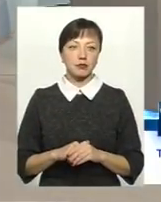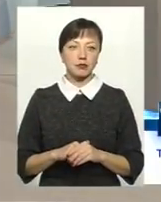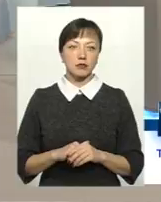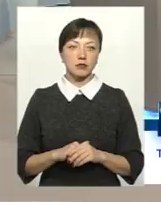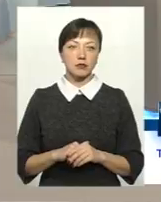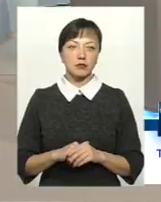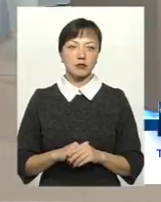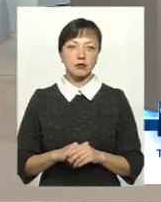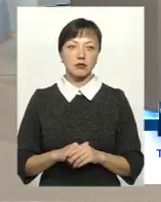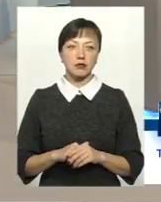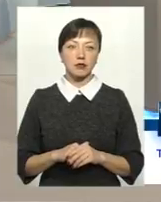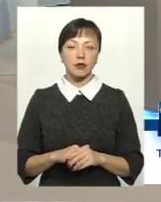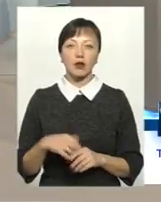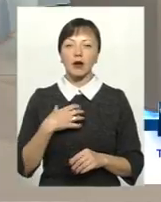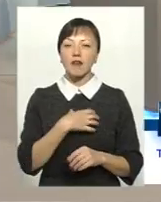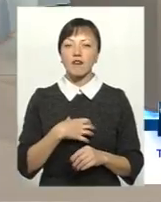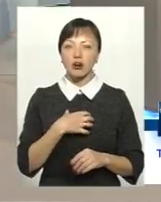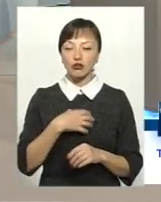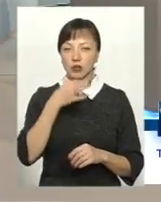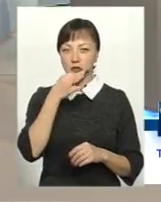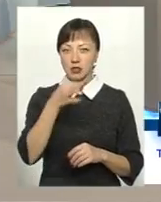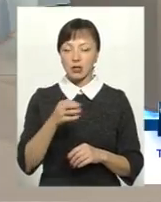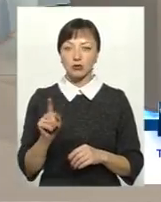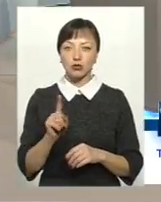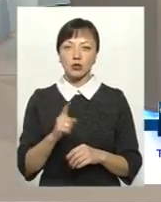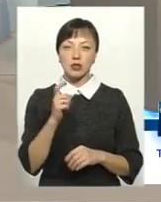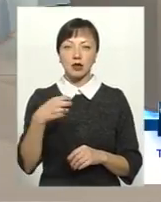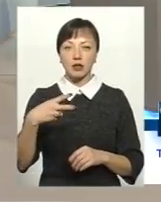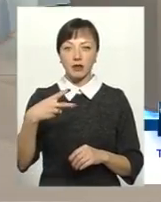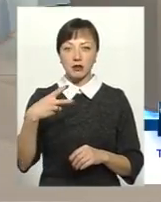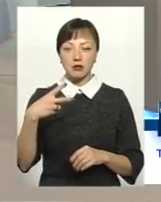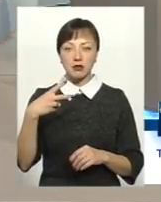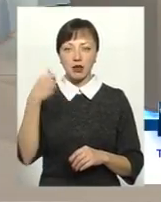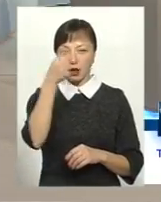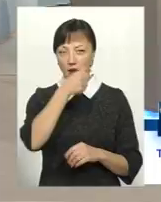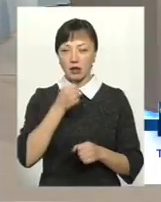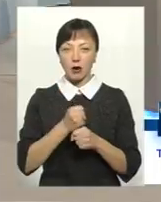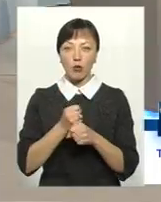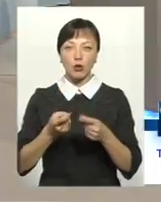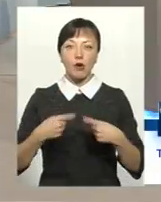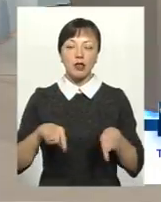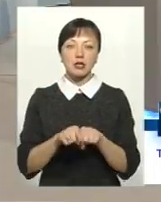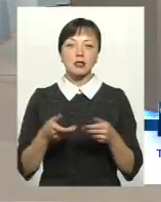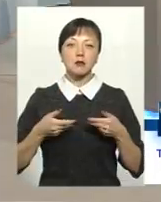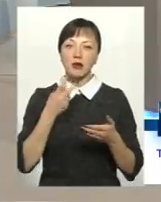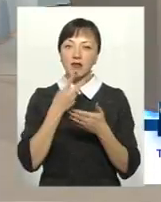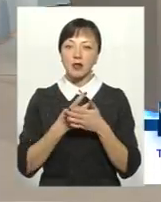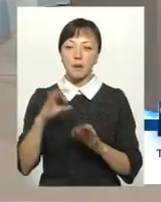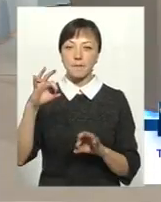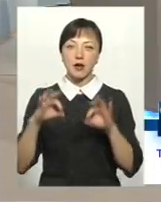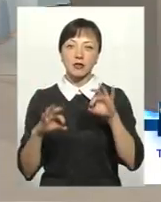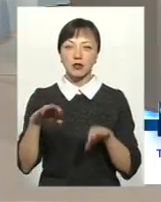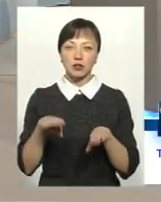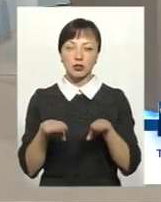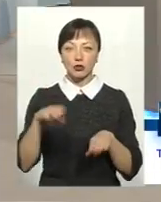Да. Важно, наверное, сказать, что за 20 лет работы организации мы видели Процентное соотношение